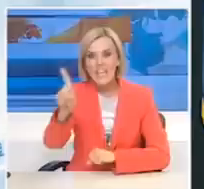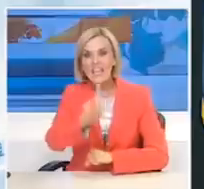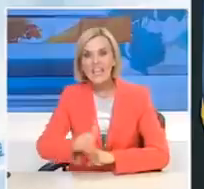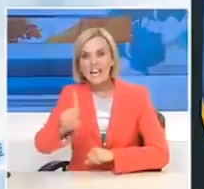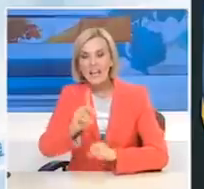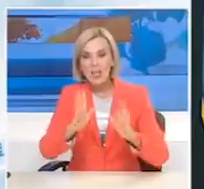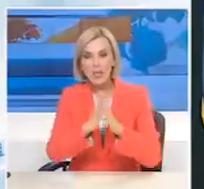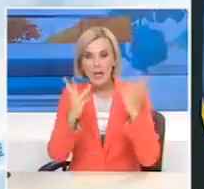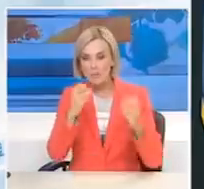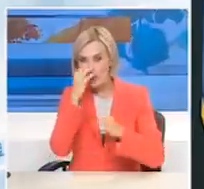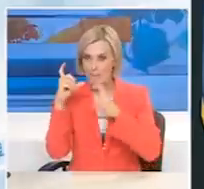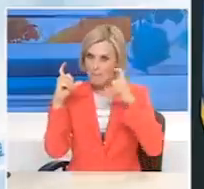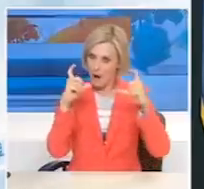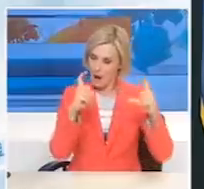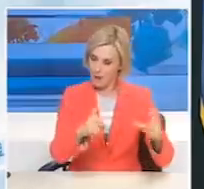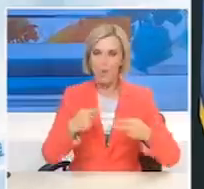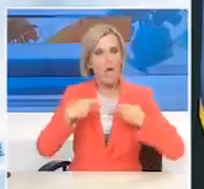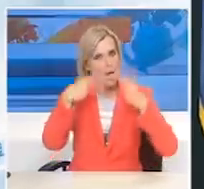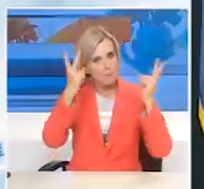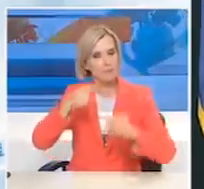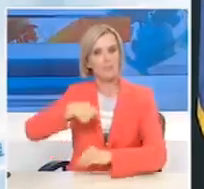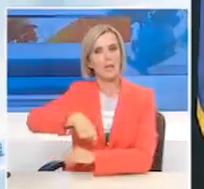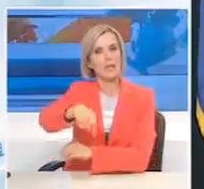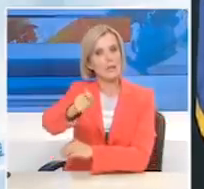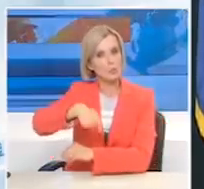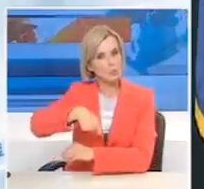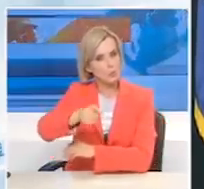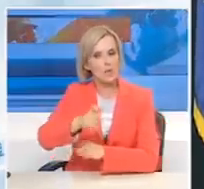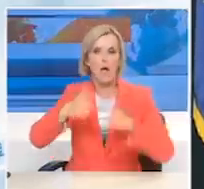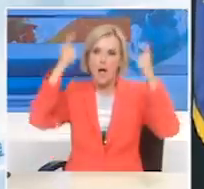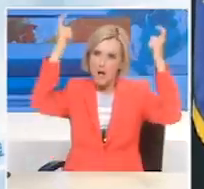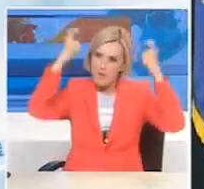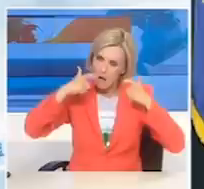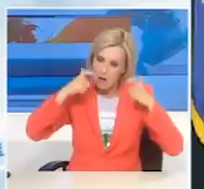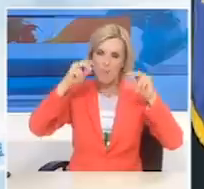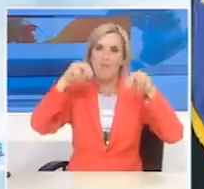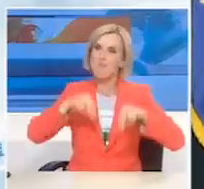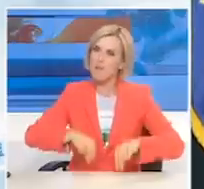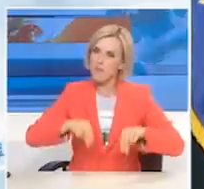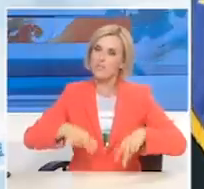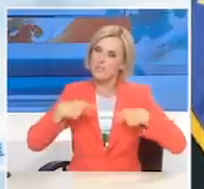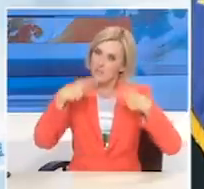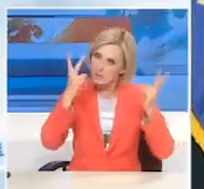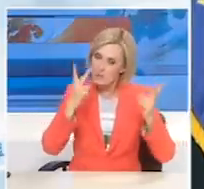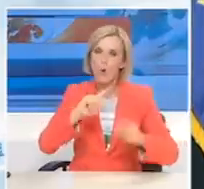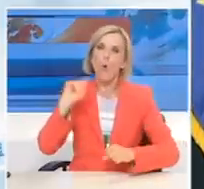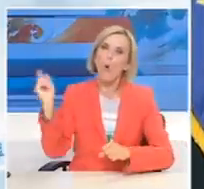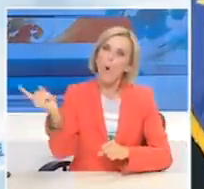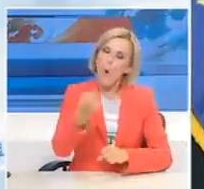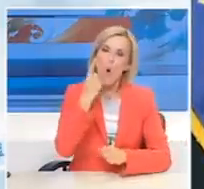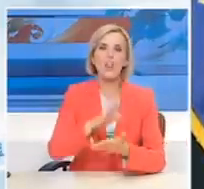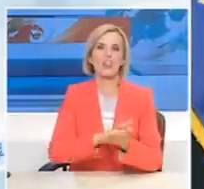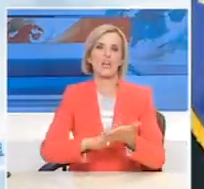17 Μαΐου. Από την Κυριακή λοιπόν επιτρέπονται λειτουργίες, αλλά και μυστήρια, γάμοι και βαπτίσεις, με τη συμμετοχή πιστών για όλες